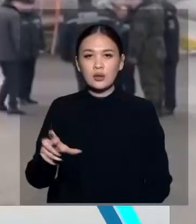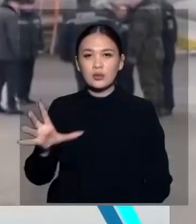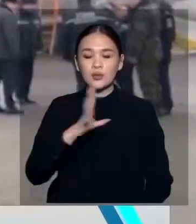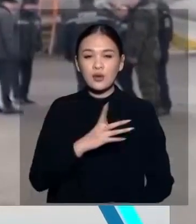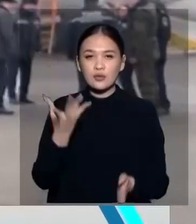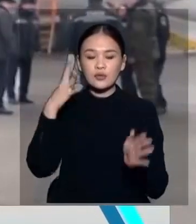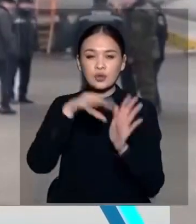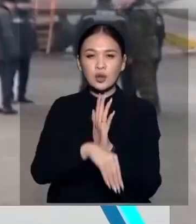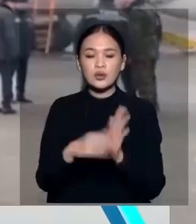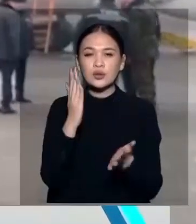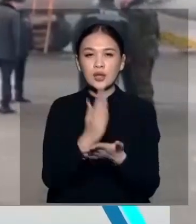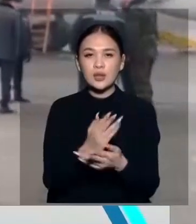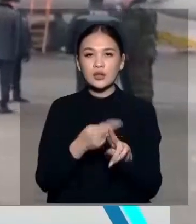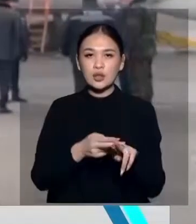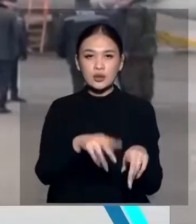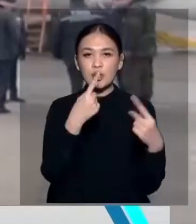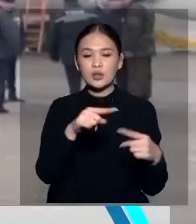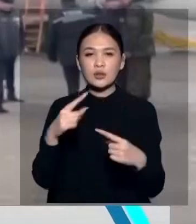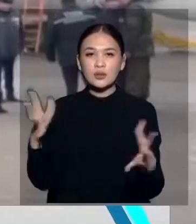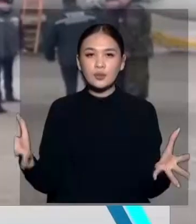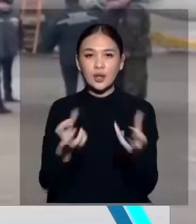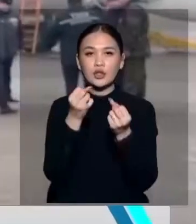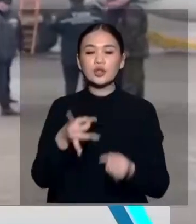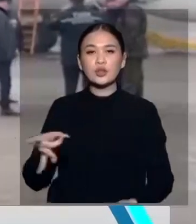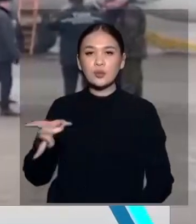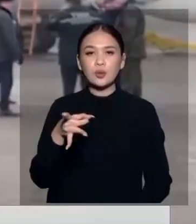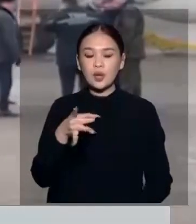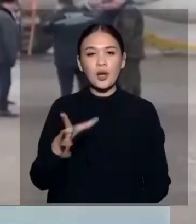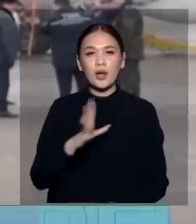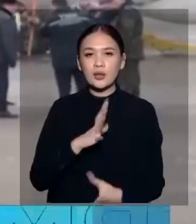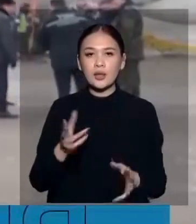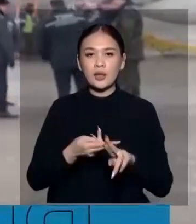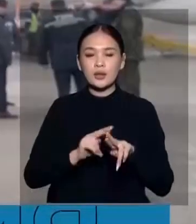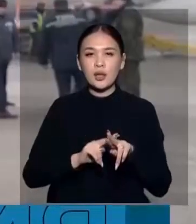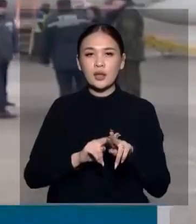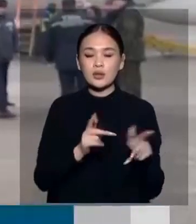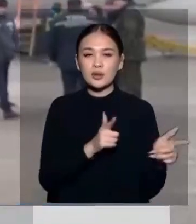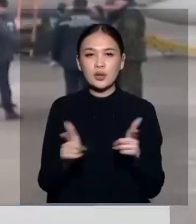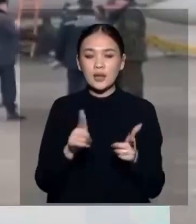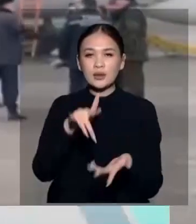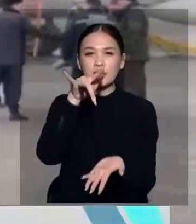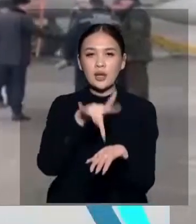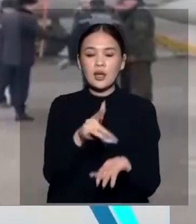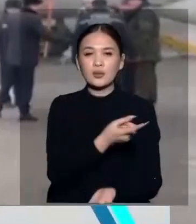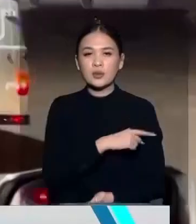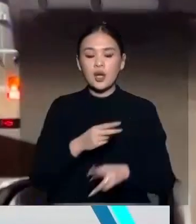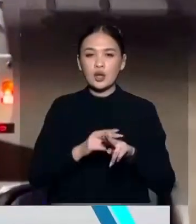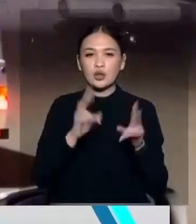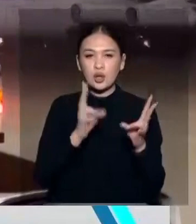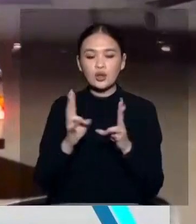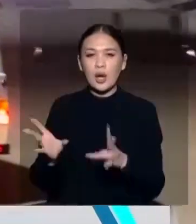обходят сюда также Спасатели республиканского отряда также со трудник с центра медицины катастроф